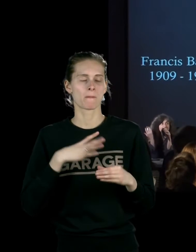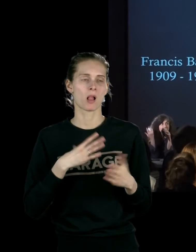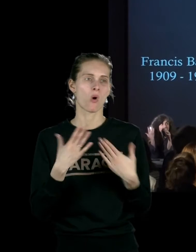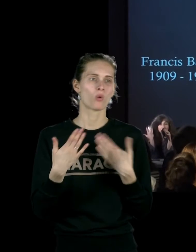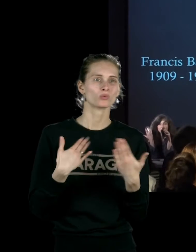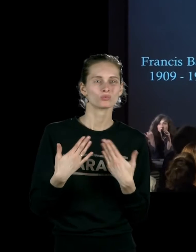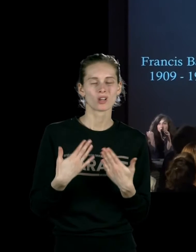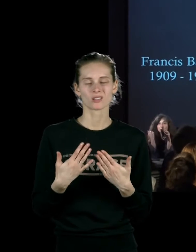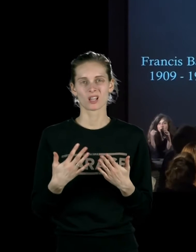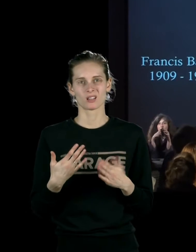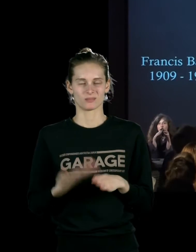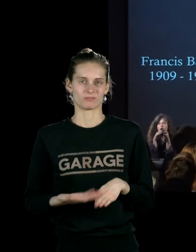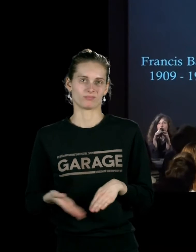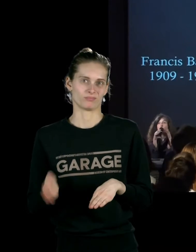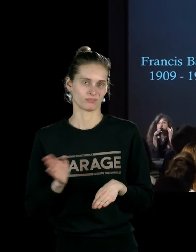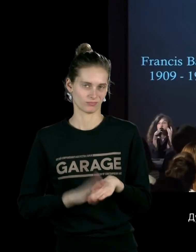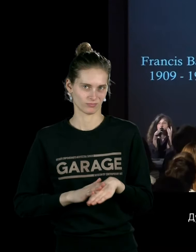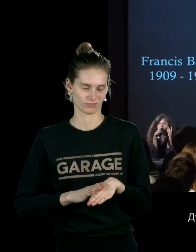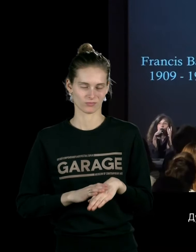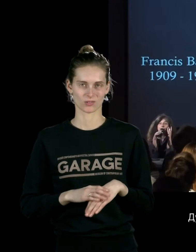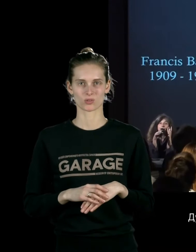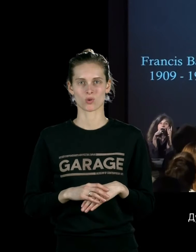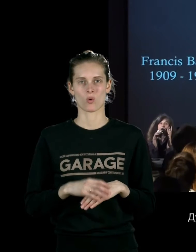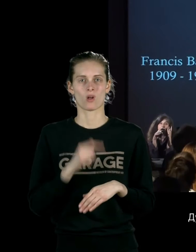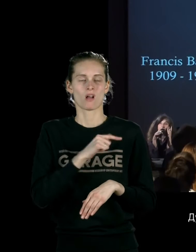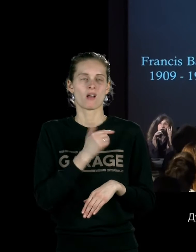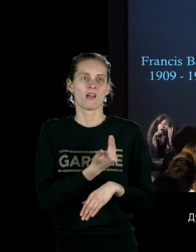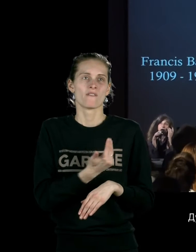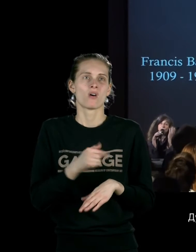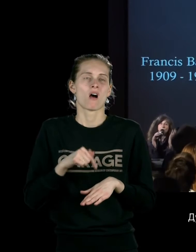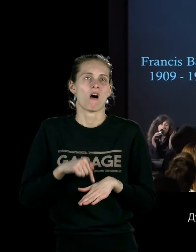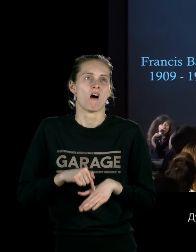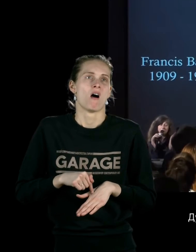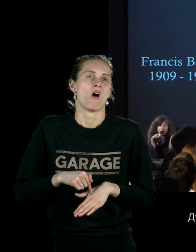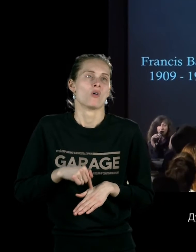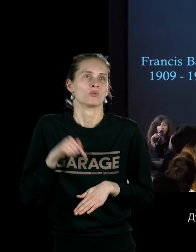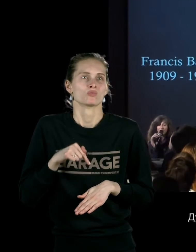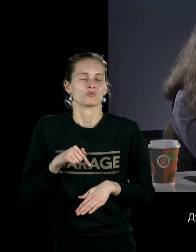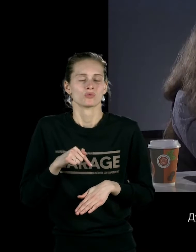же, как и вот с тем местом, где он вырос. Ощущение его, во-первых, от